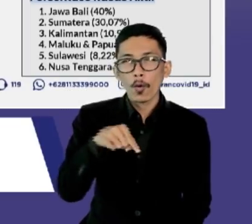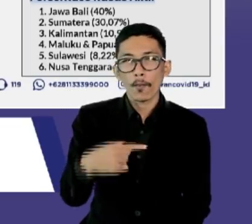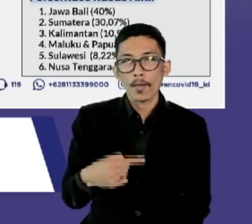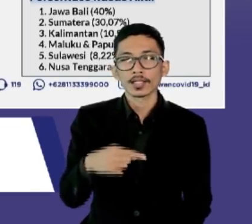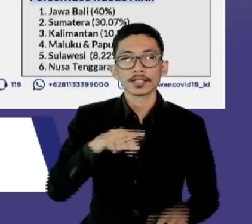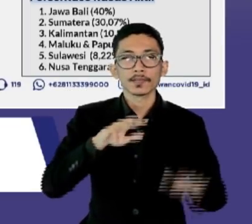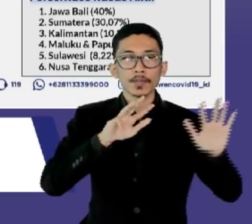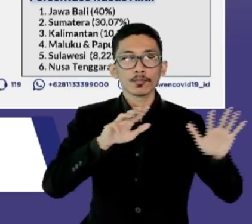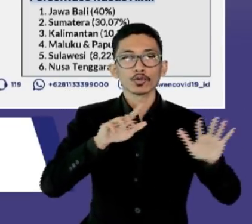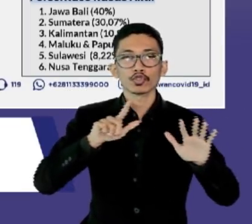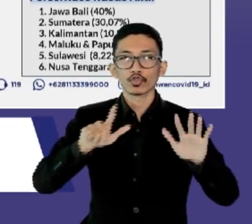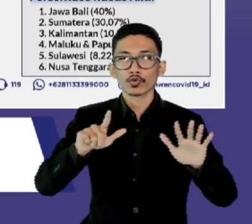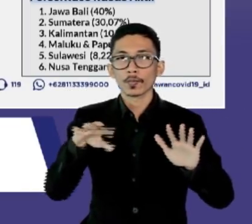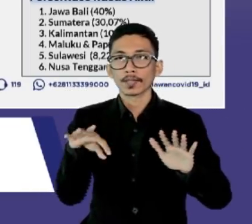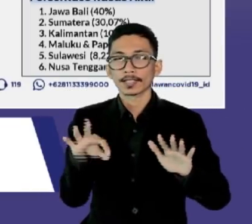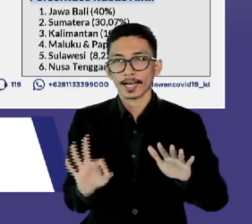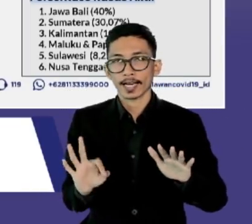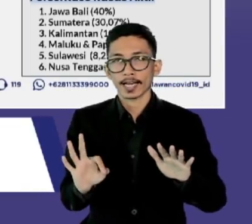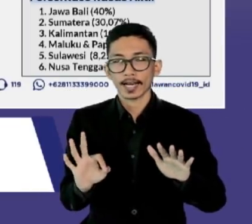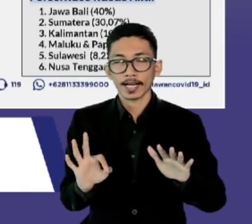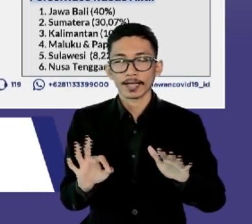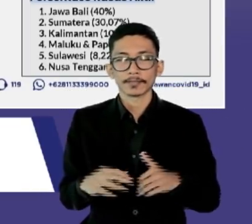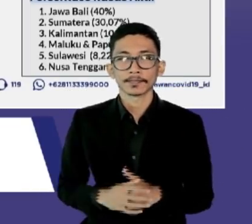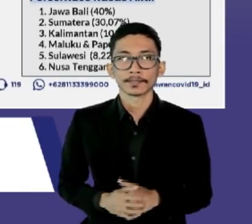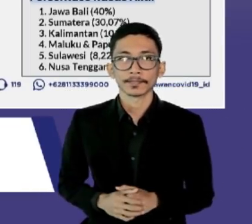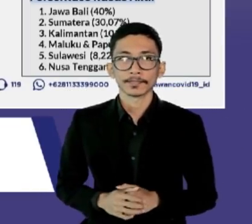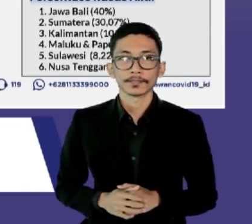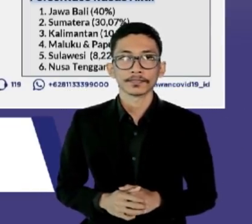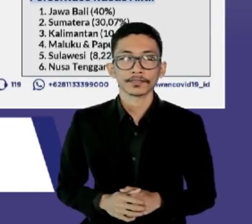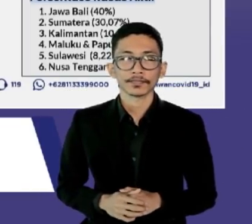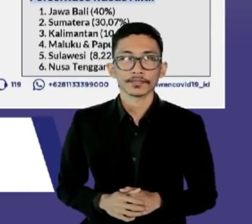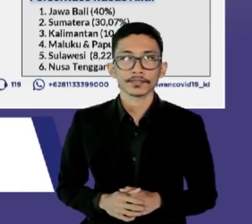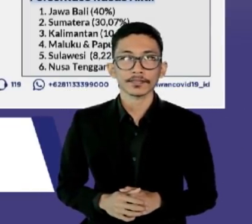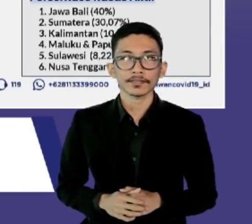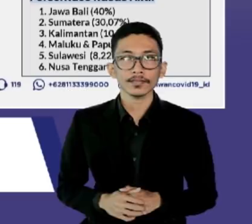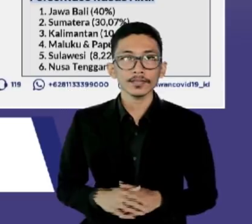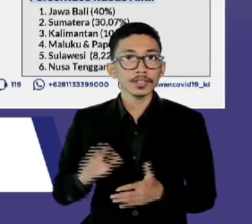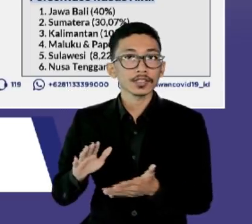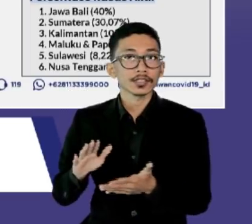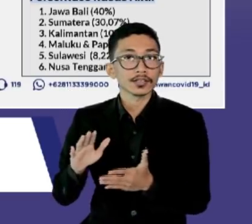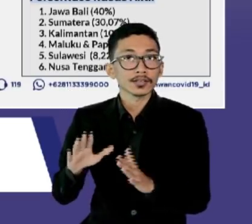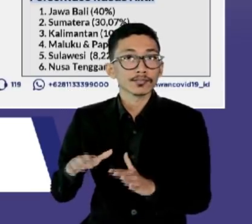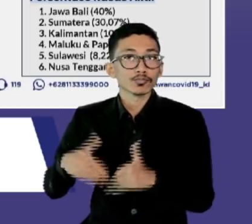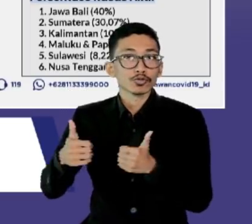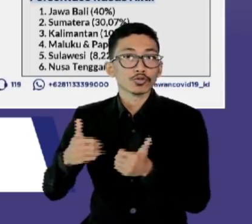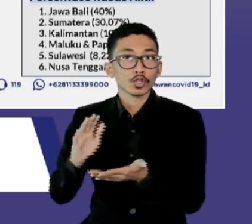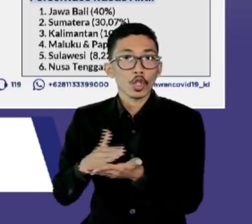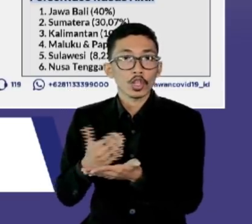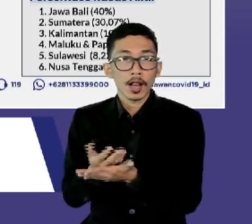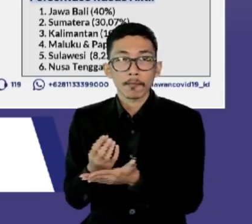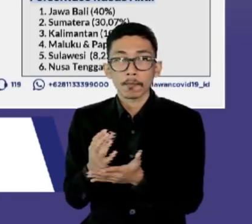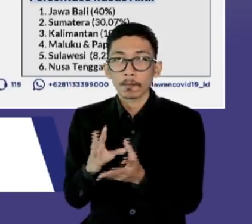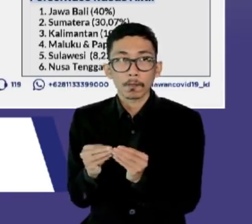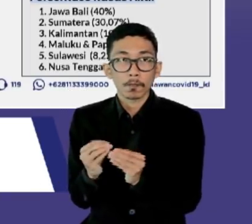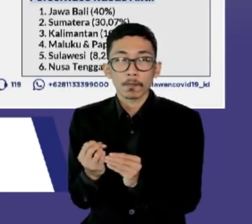1,97% dari total kasus nasional. Total kesembuhannya sebanyak